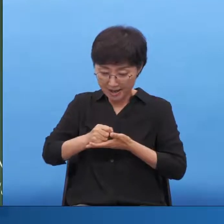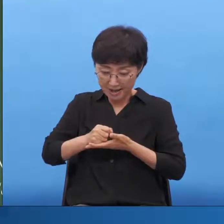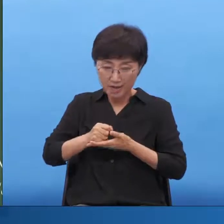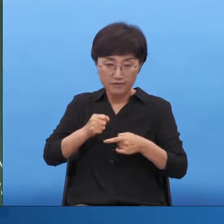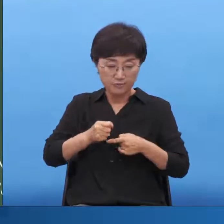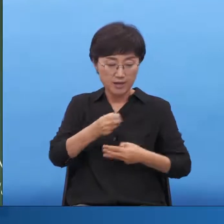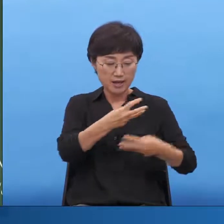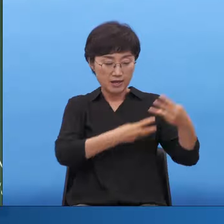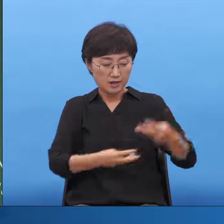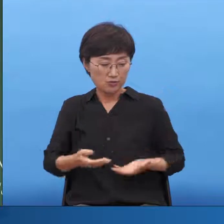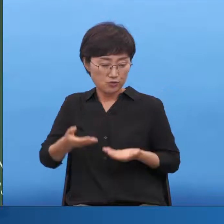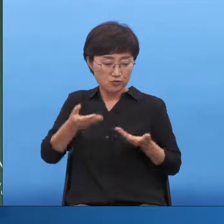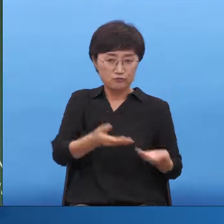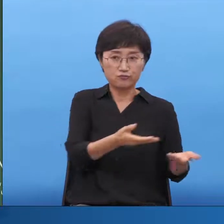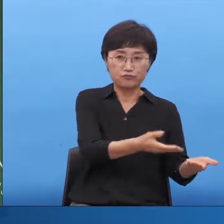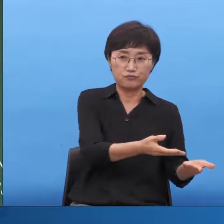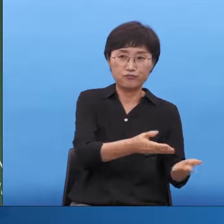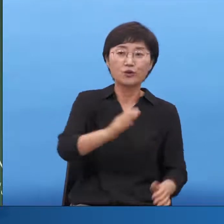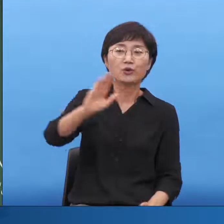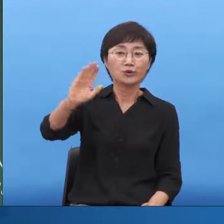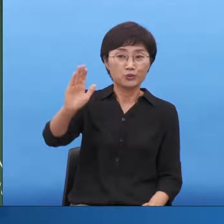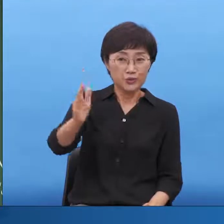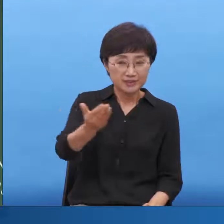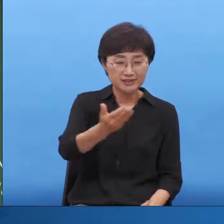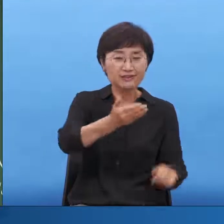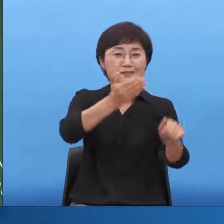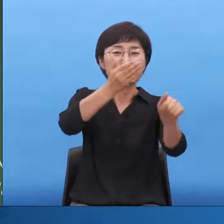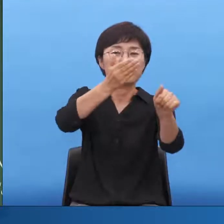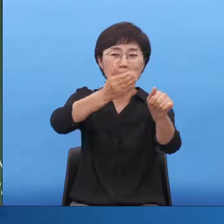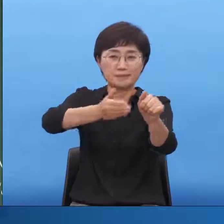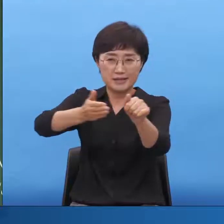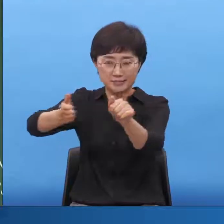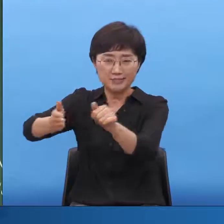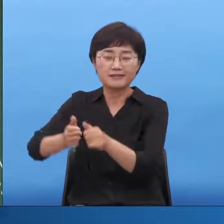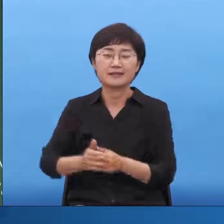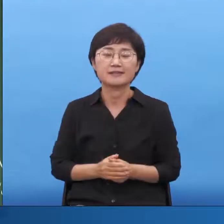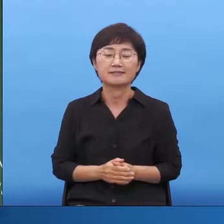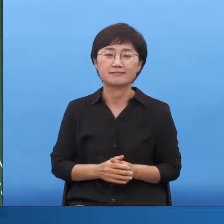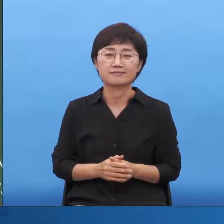그대로 전달되기를 주 예수 이름으로 축복합니다.